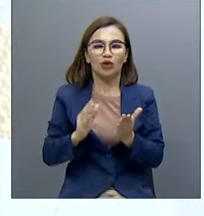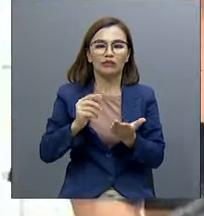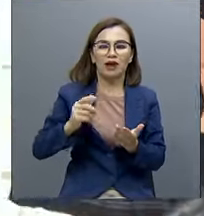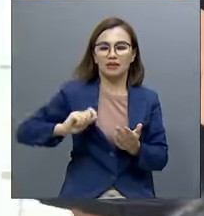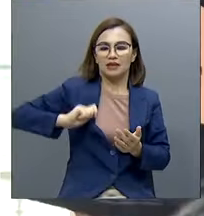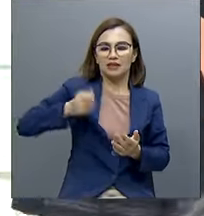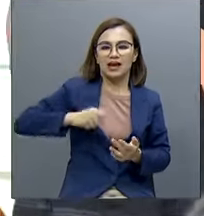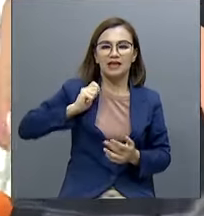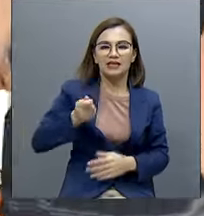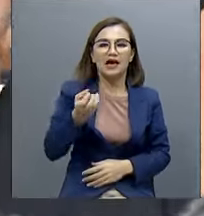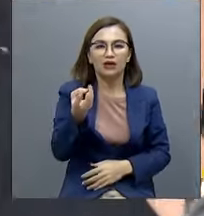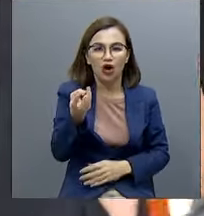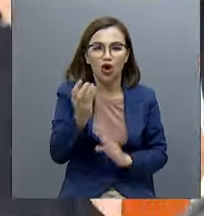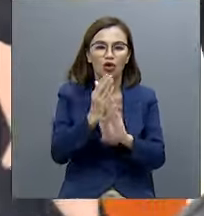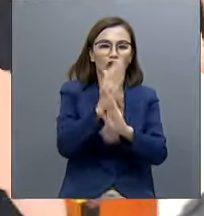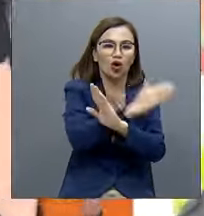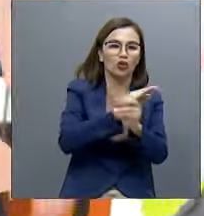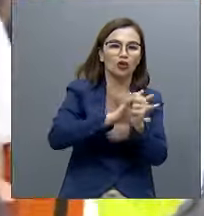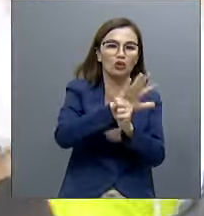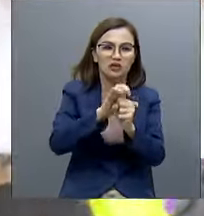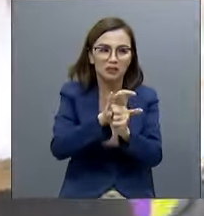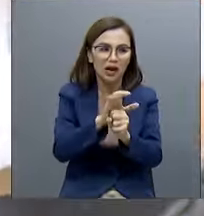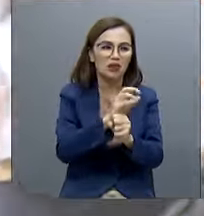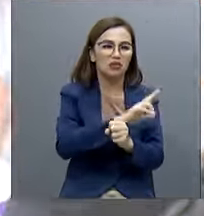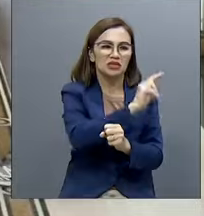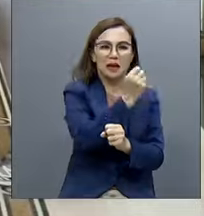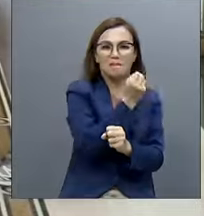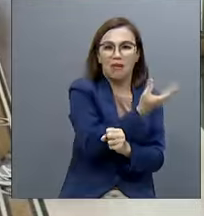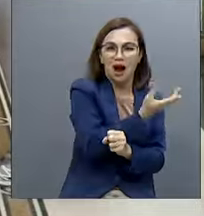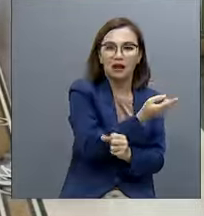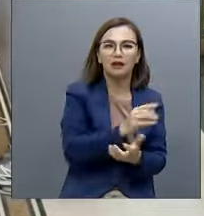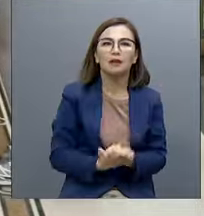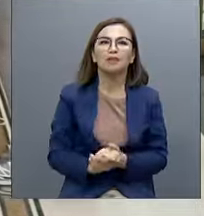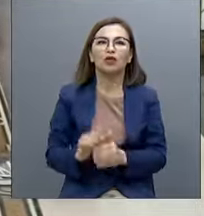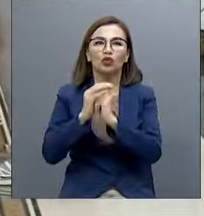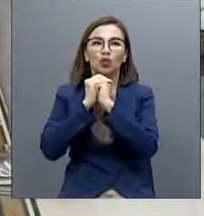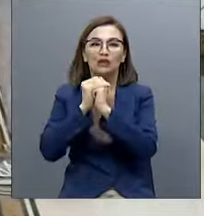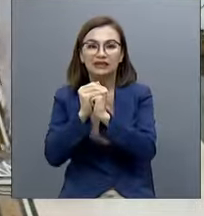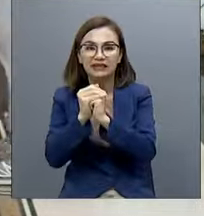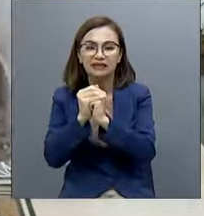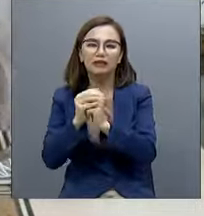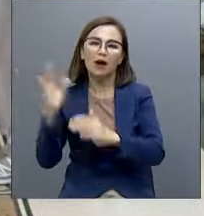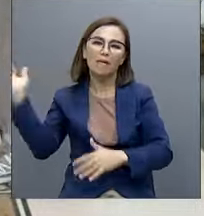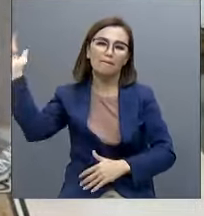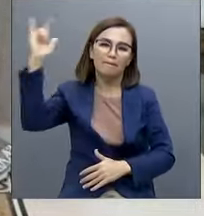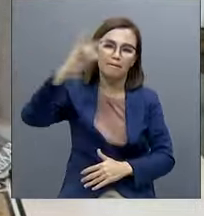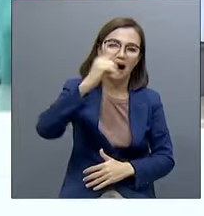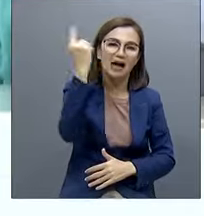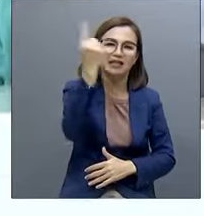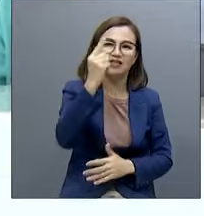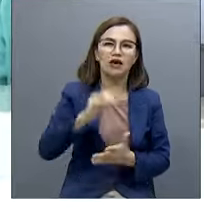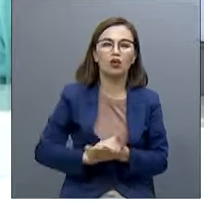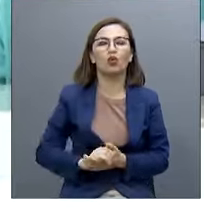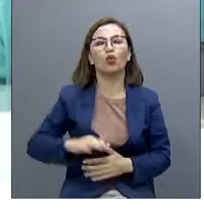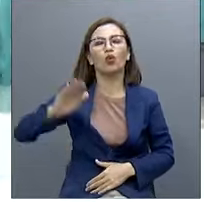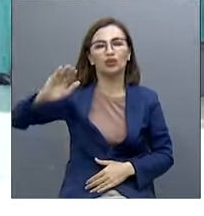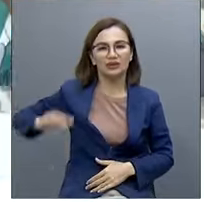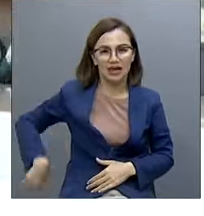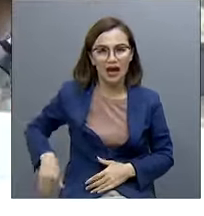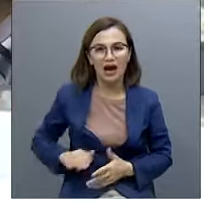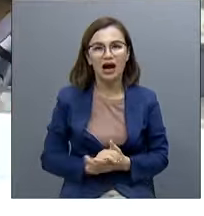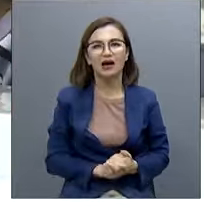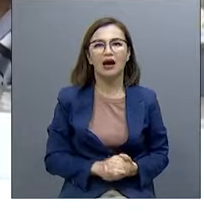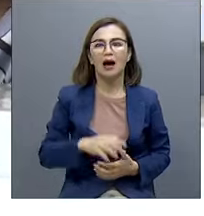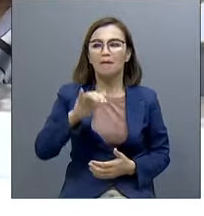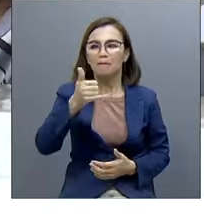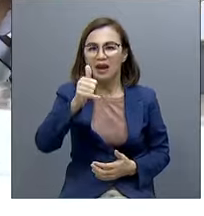กว่าช่วงก่อนเกิดโควิด 19แล้วก็นักท่องเที่ยวจีนเนี่ยนะคะที่เคยเป็นแรงขับเคลื่อนหลักเนี่ยฟื้นตัวได้ช้ากว่าเดิมค่ะหรืออาจจะไม่